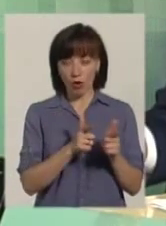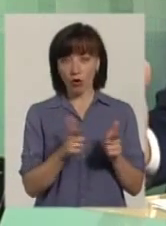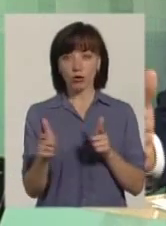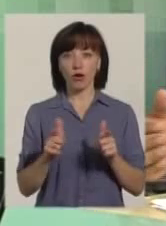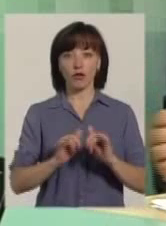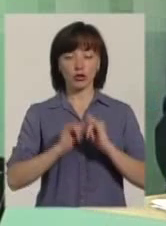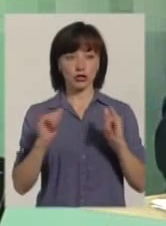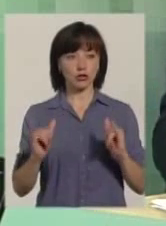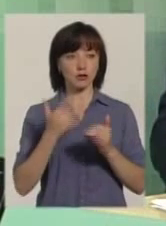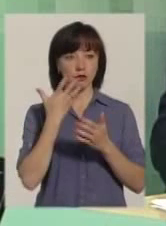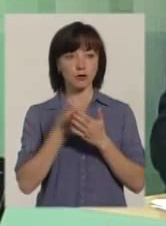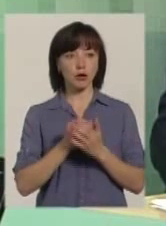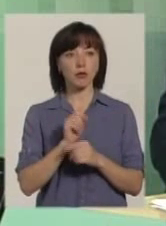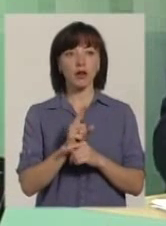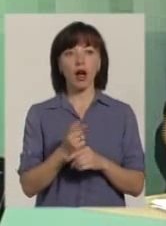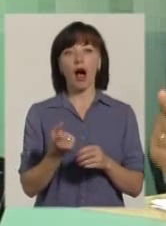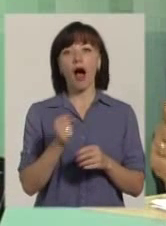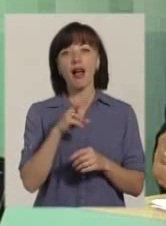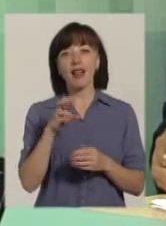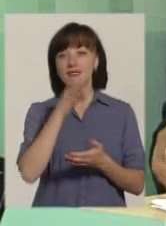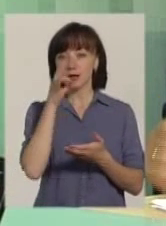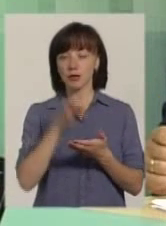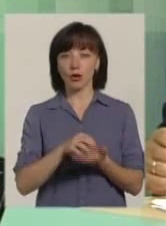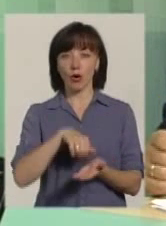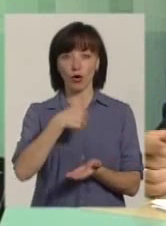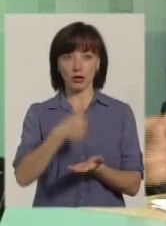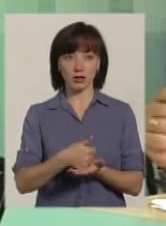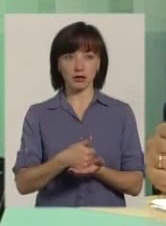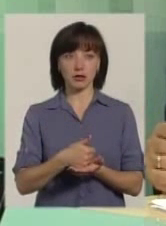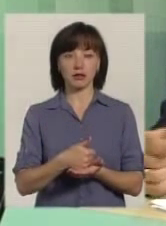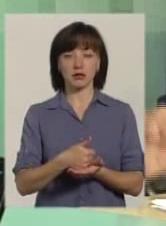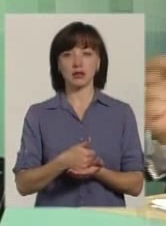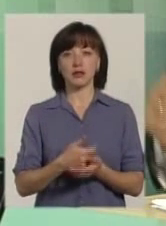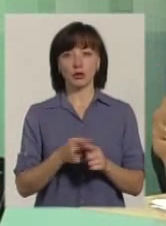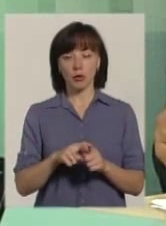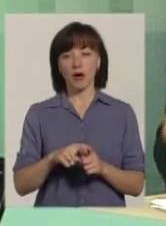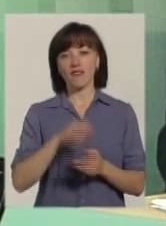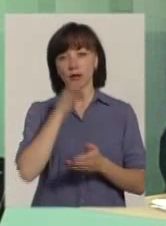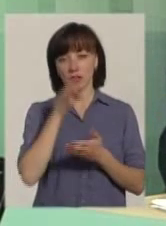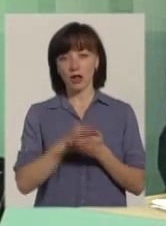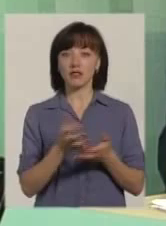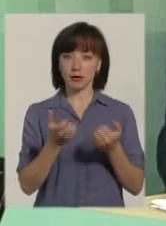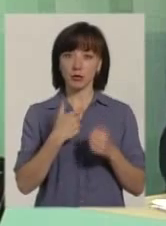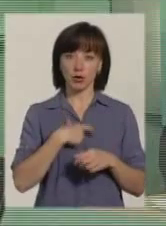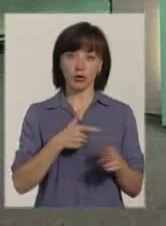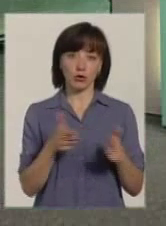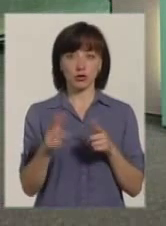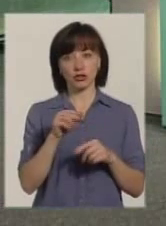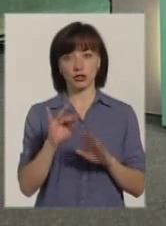розширювати свої повноваження. Але відповідальність – головне – і ключове в цьому – відповідальність. Чи готові ми брати на себе